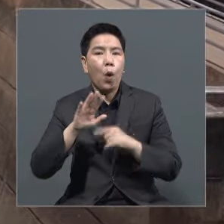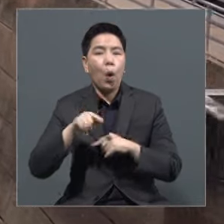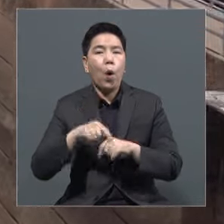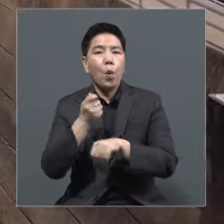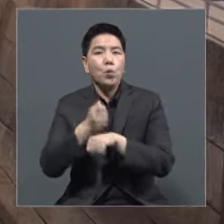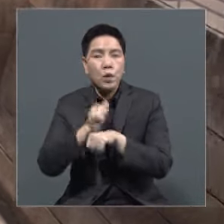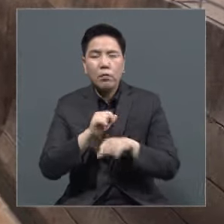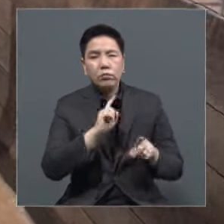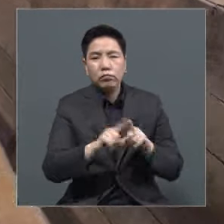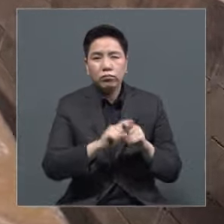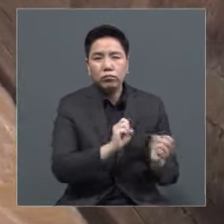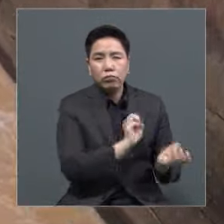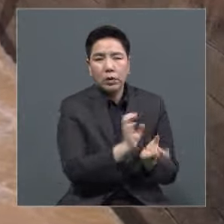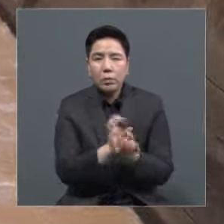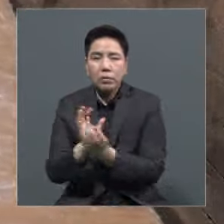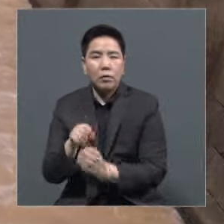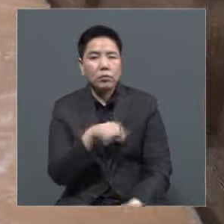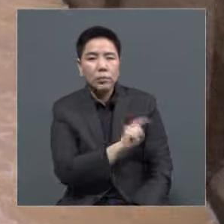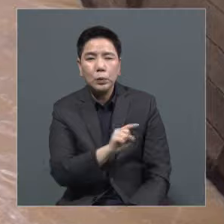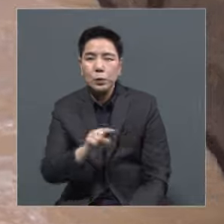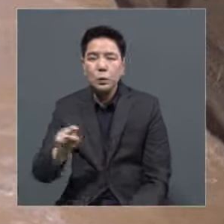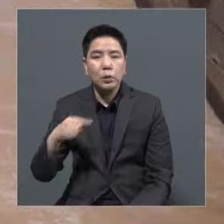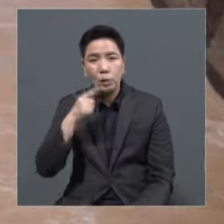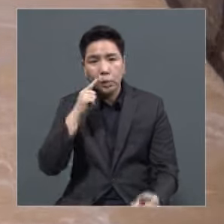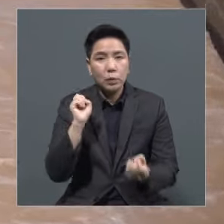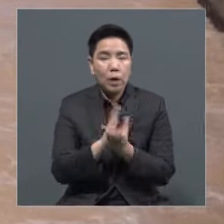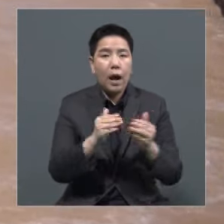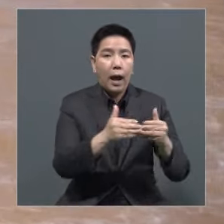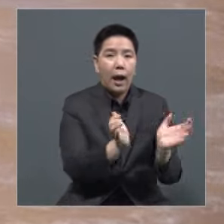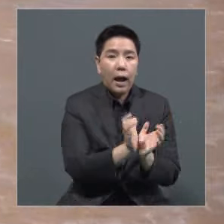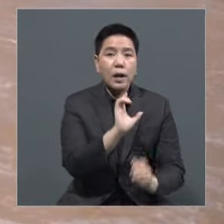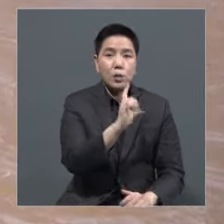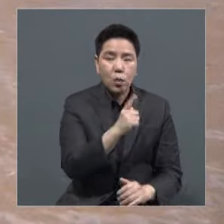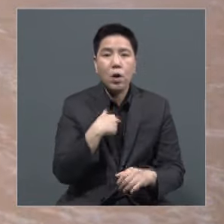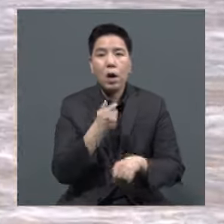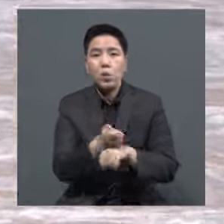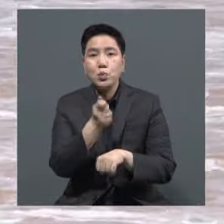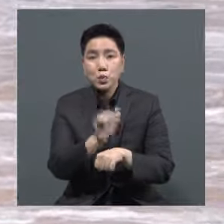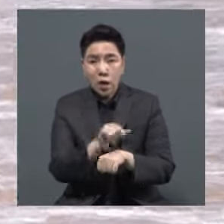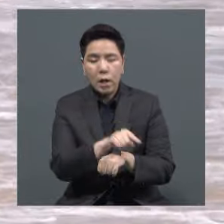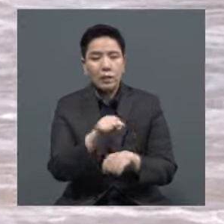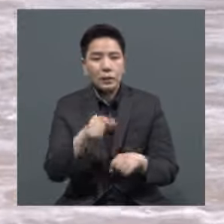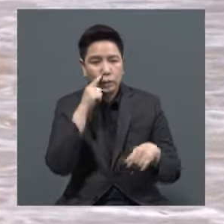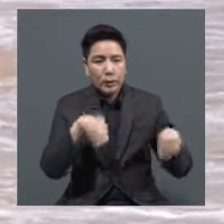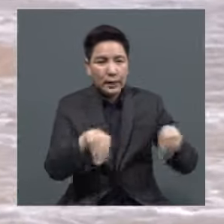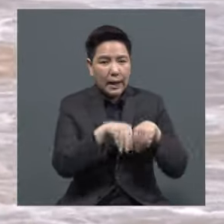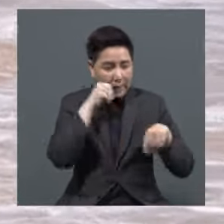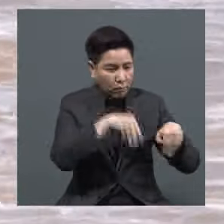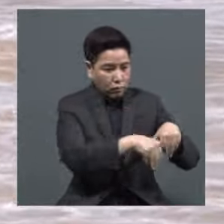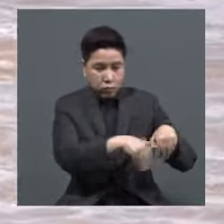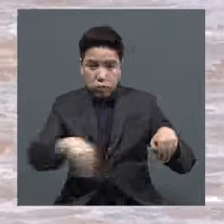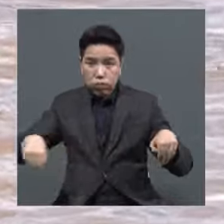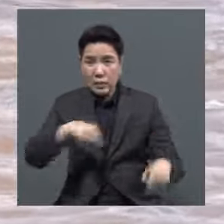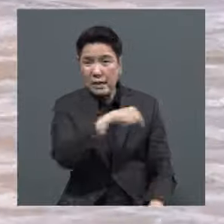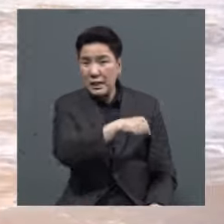นำนะครับสำหรับพื้นที่ที่กล่าวไปสักครู่นะฮะไม่ว่าจะเป็นอ่างทองนะฮะพระนครศรีอยุธยานะที่อยู่ริมคลองที่เป็นพื้นที่